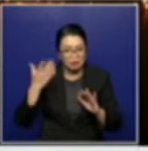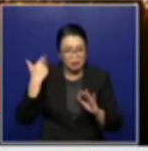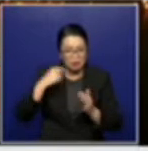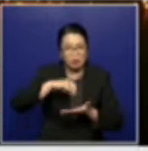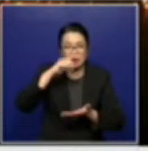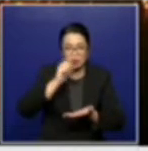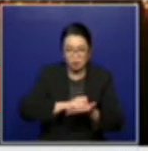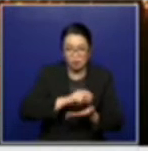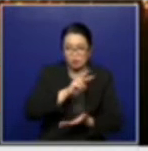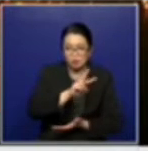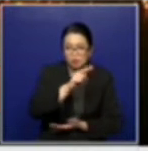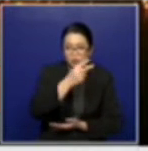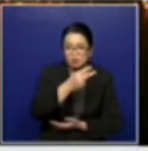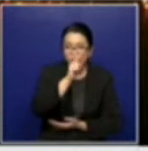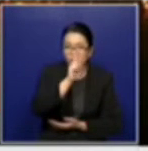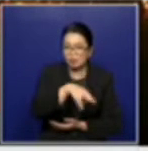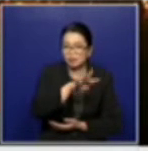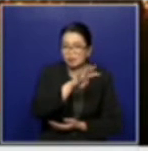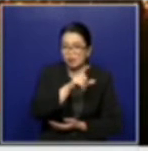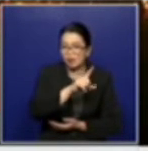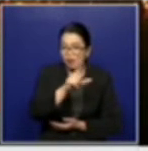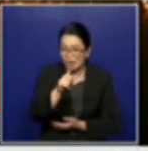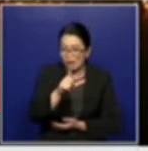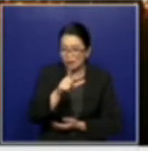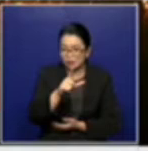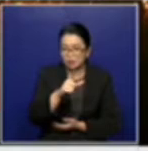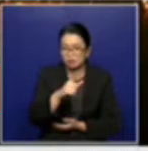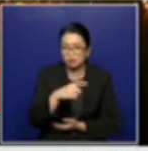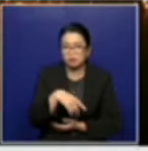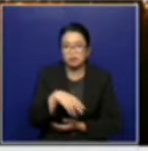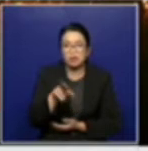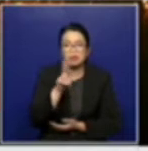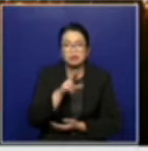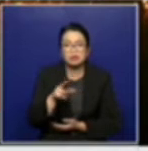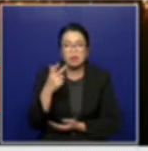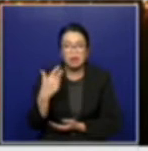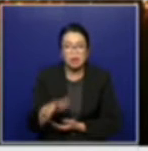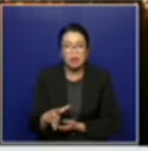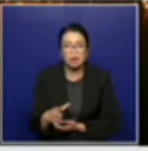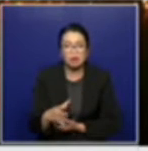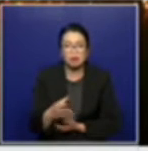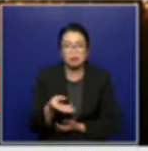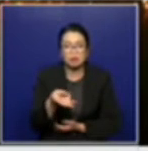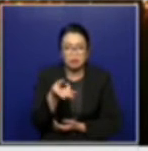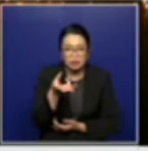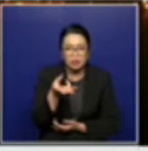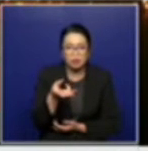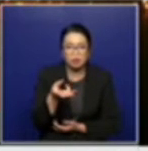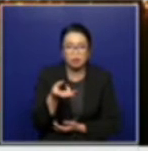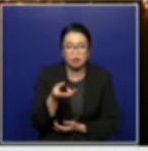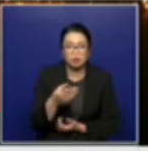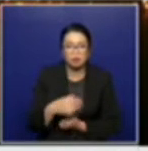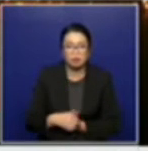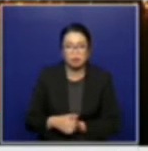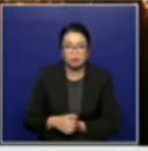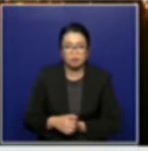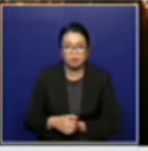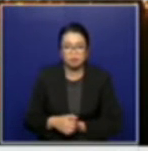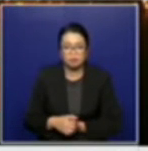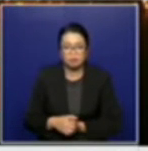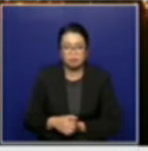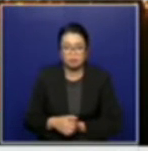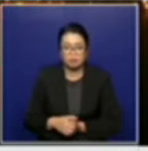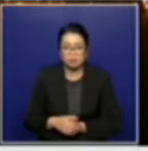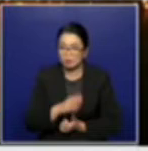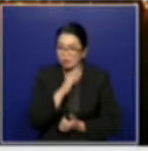ทั้งหมด 22,400 ล้านหรือคิดเป็นเพียง 3.4% เท่านั้นซึ่งหากมาตรการดังกล่าว